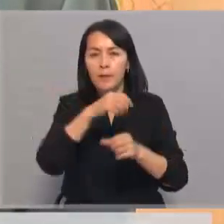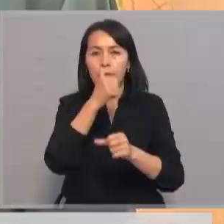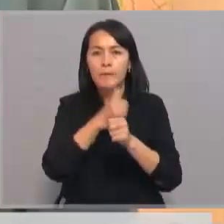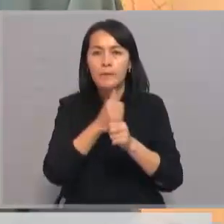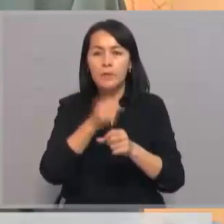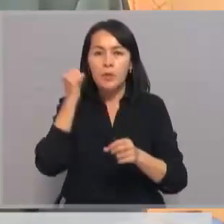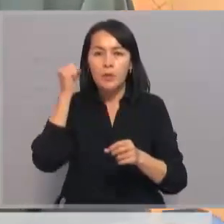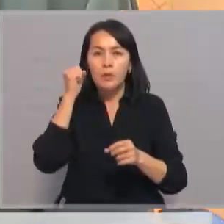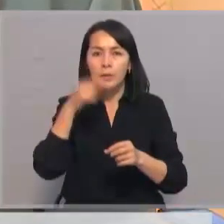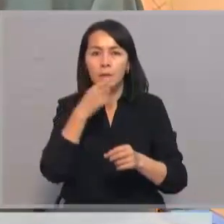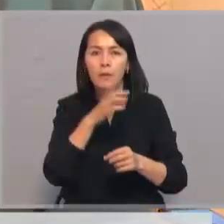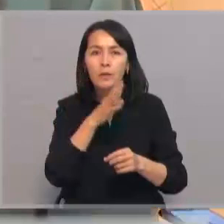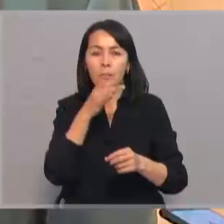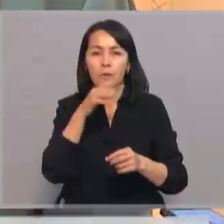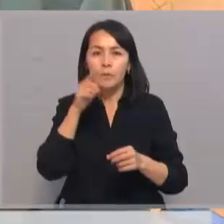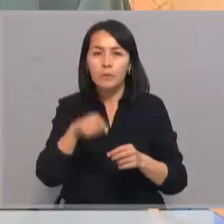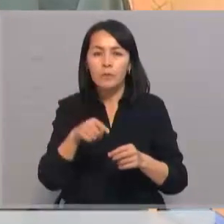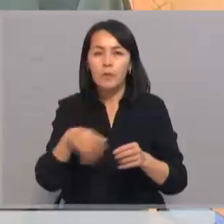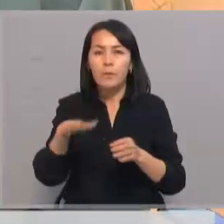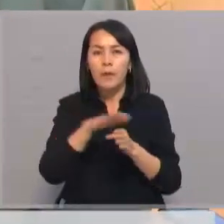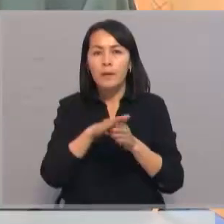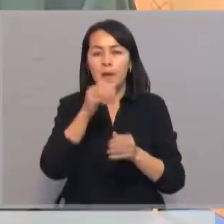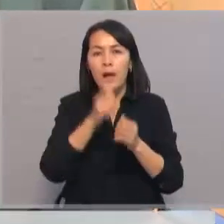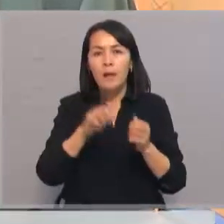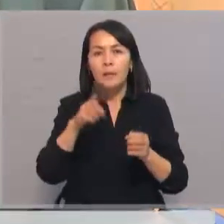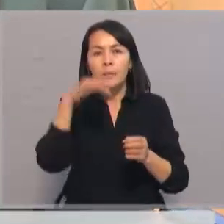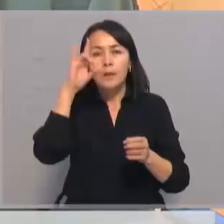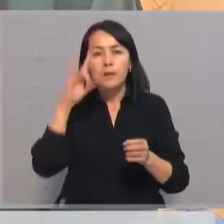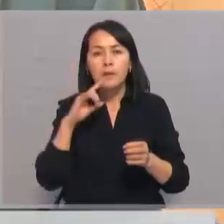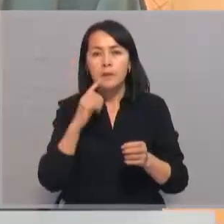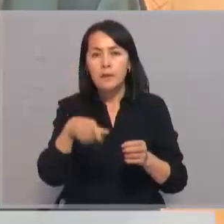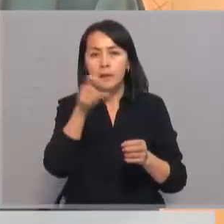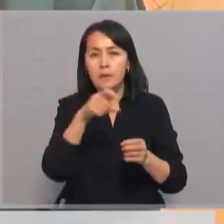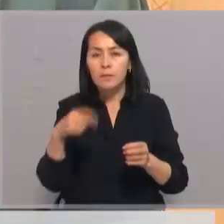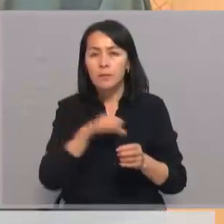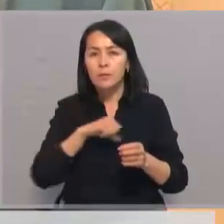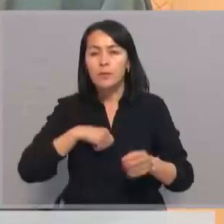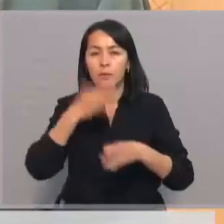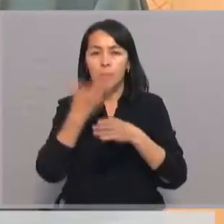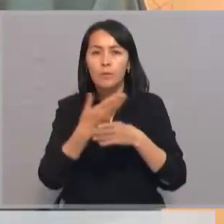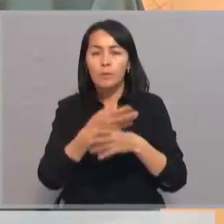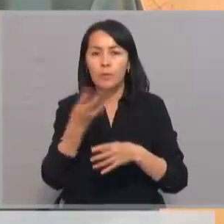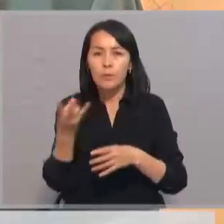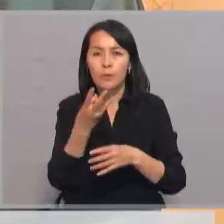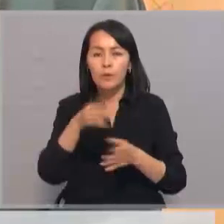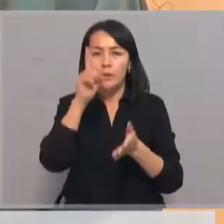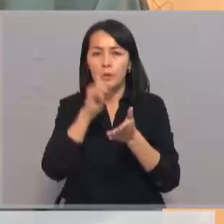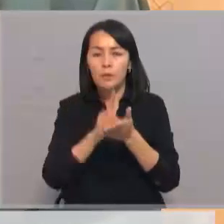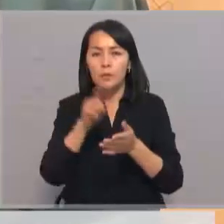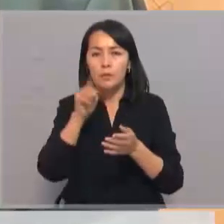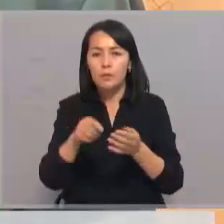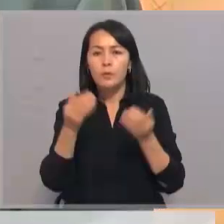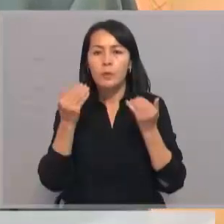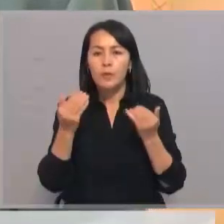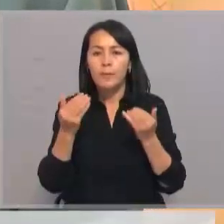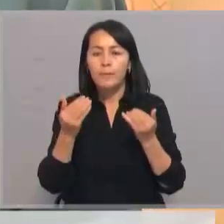басшысы ұрандатып жатқанда соған қосылуға әрбір қазақстандық соған дес қосуға тиістіміз, сол десіміз болсын